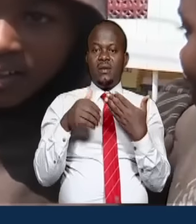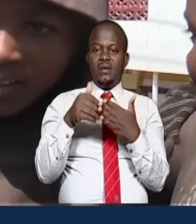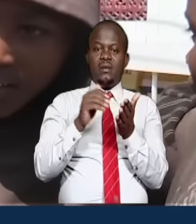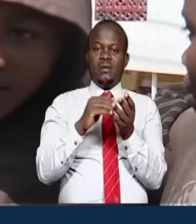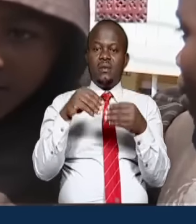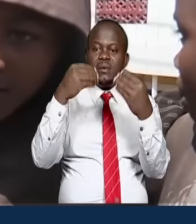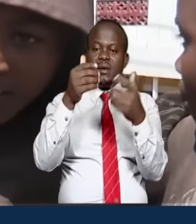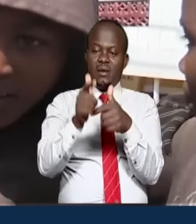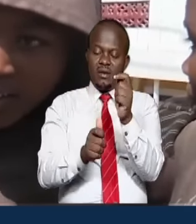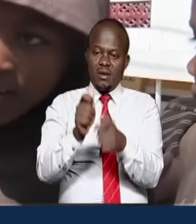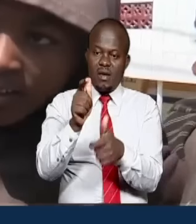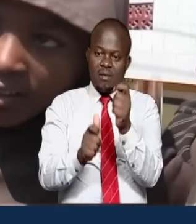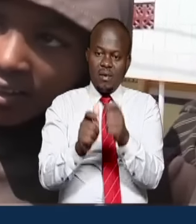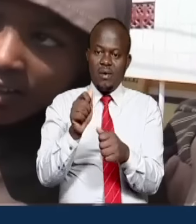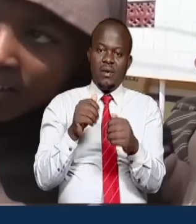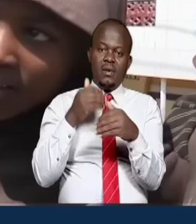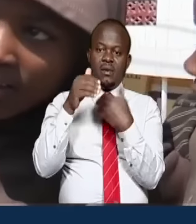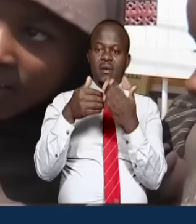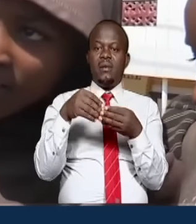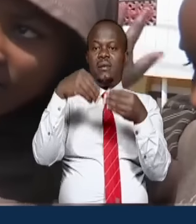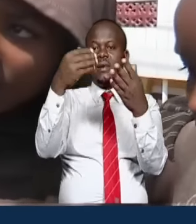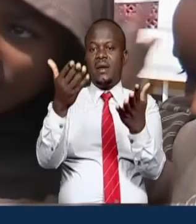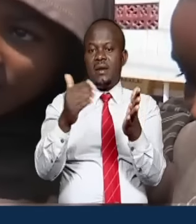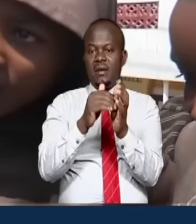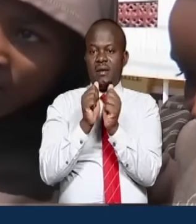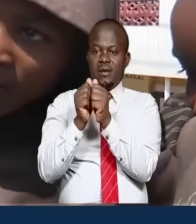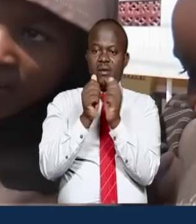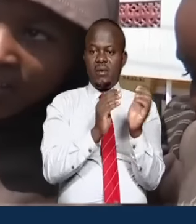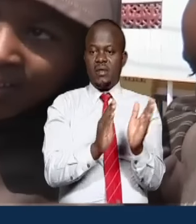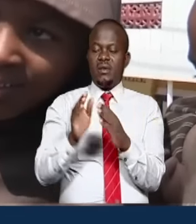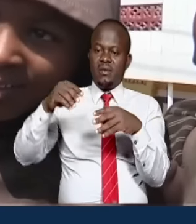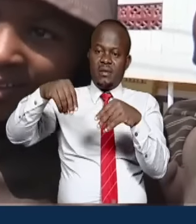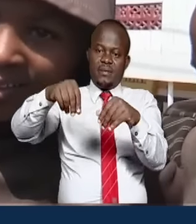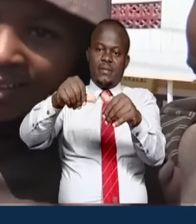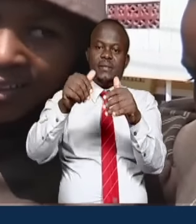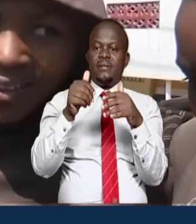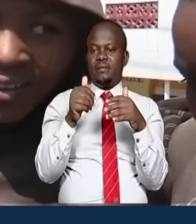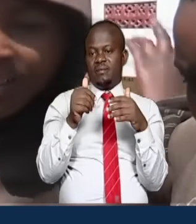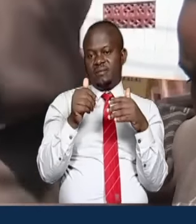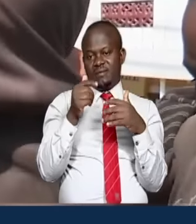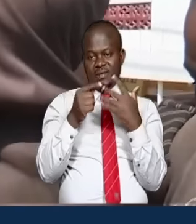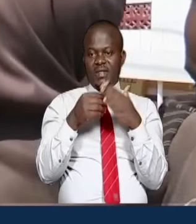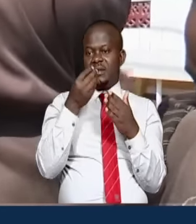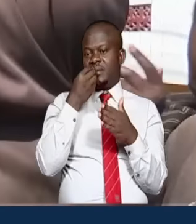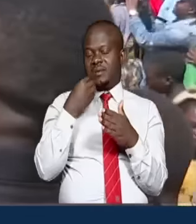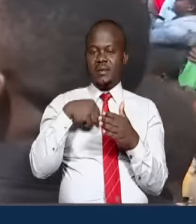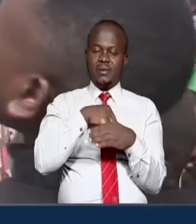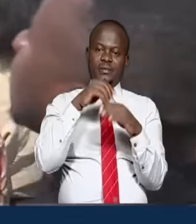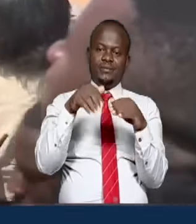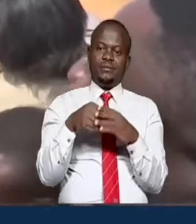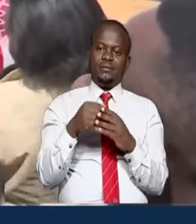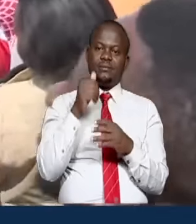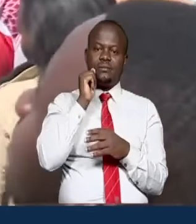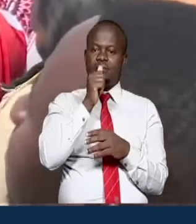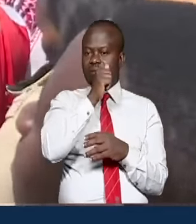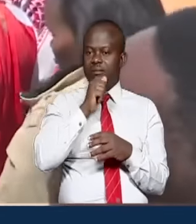babahereze n'akanyama, mbese babaheze n'inuza batunganye n'ifu y'ibiribwa duhinga. Kuri uyu wa